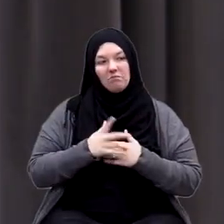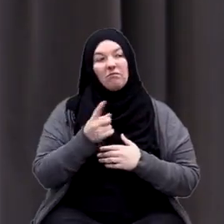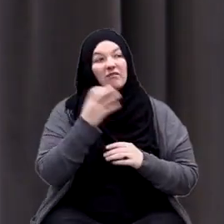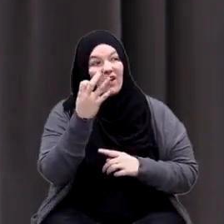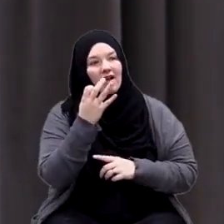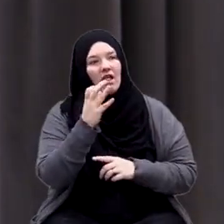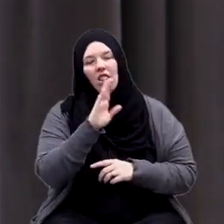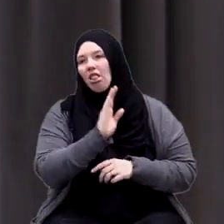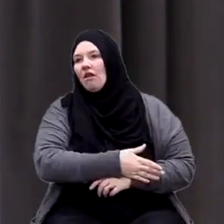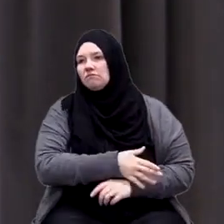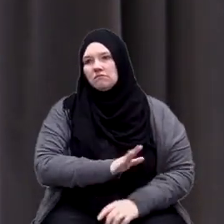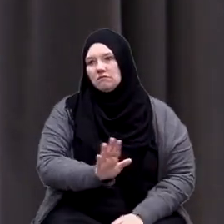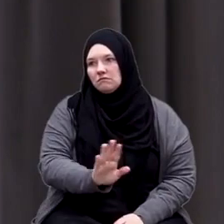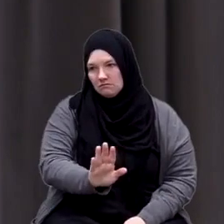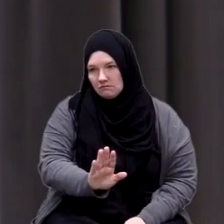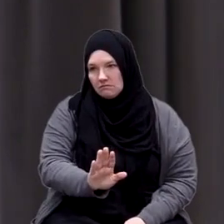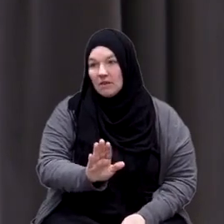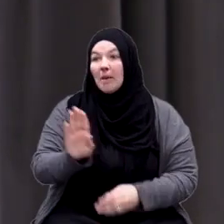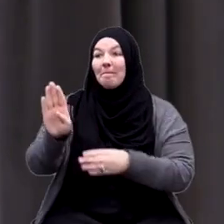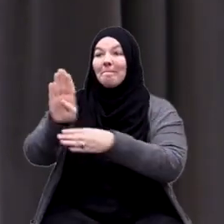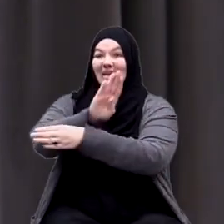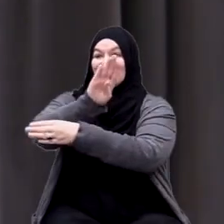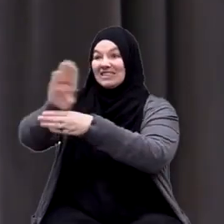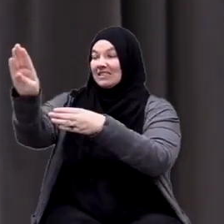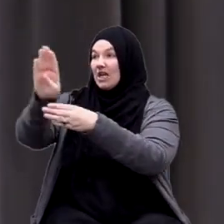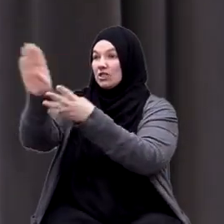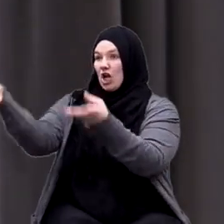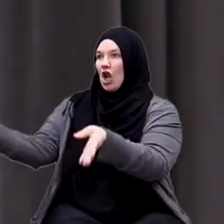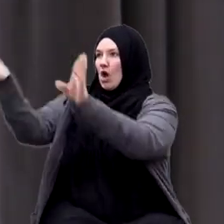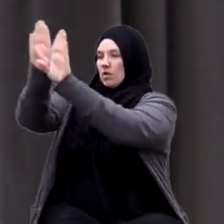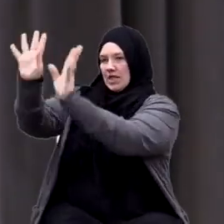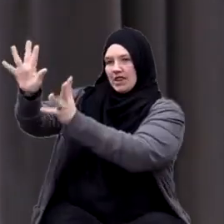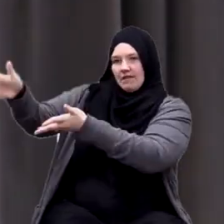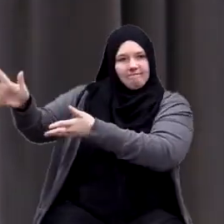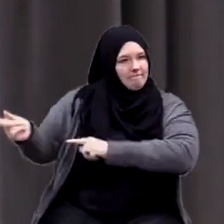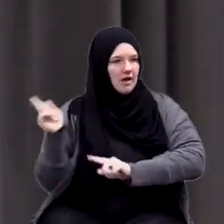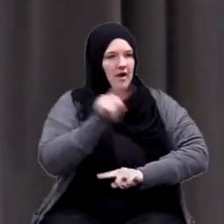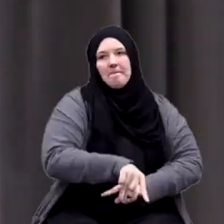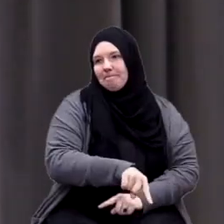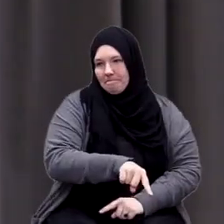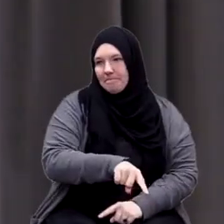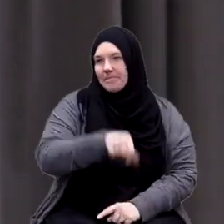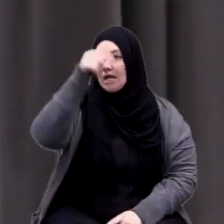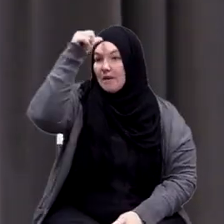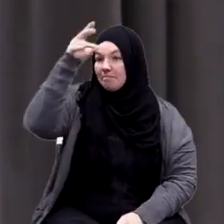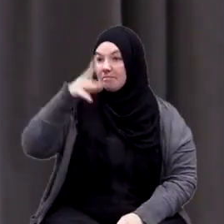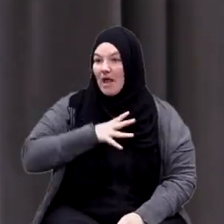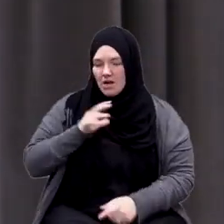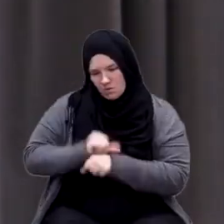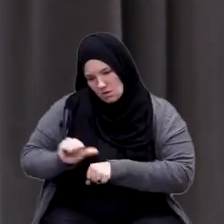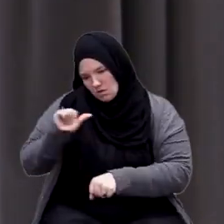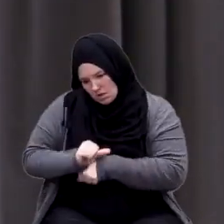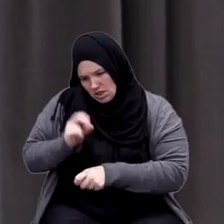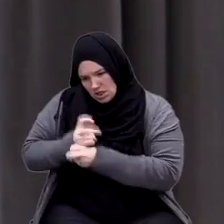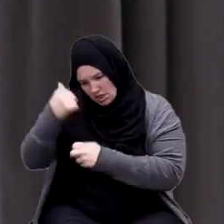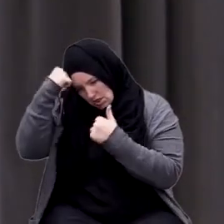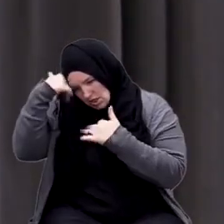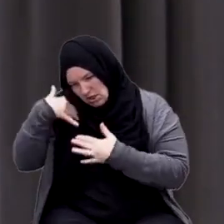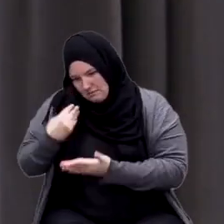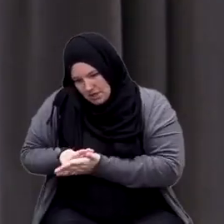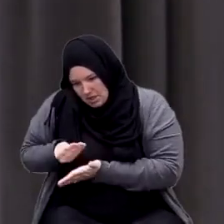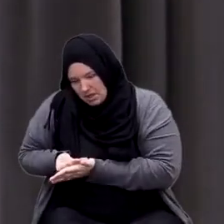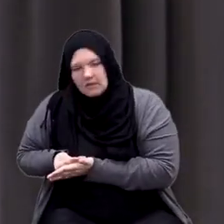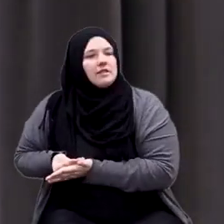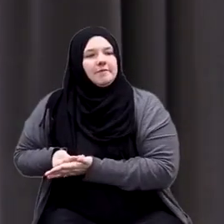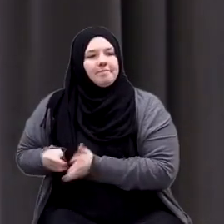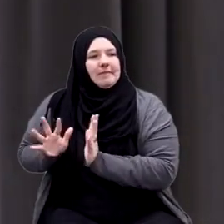وَذَرُوا الْبَيْعَ. Leave your business and come. You men, you are running for money, leave your business